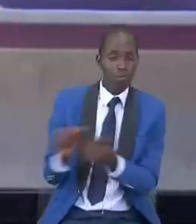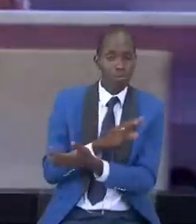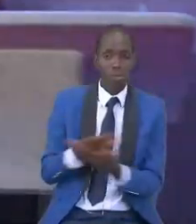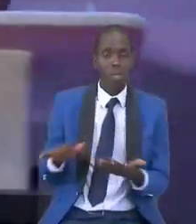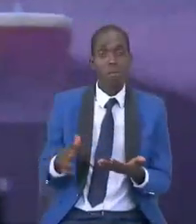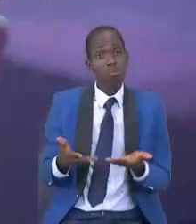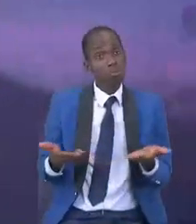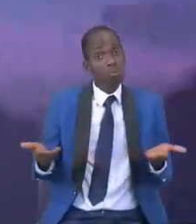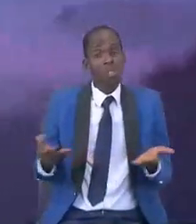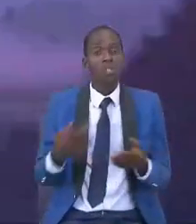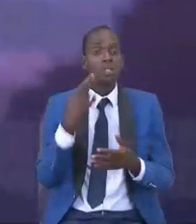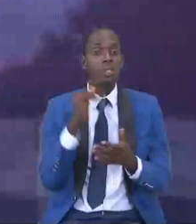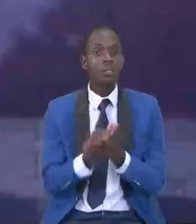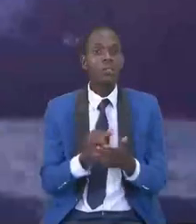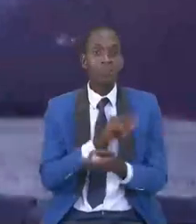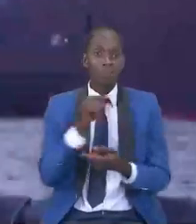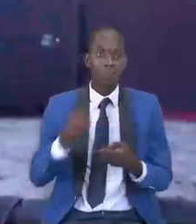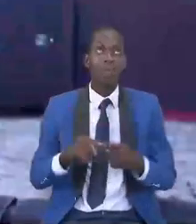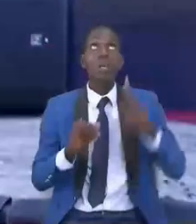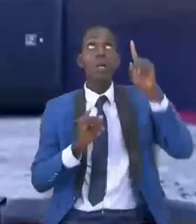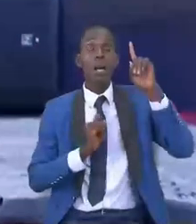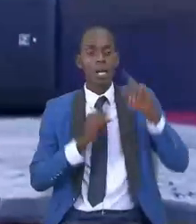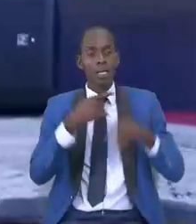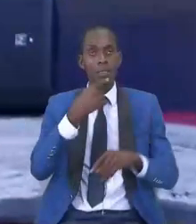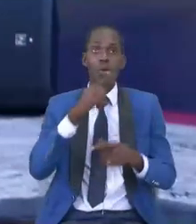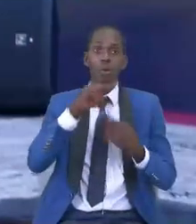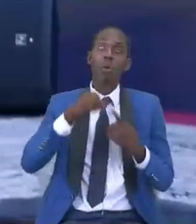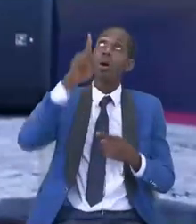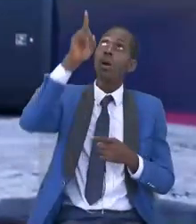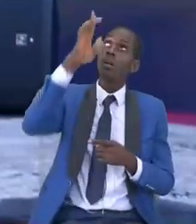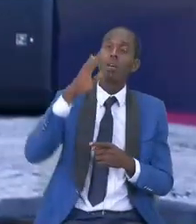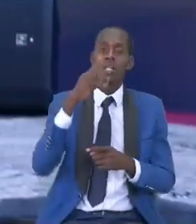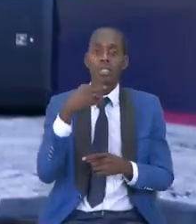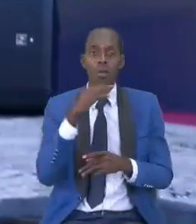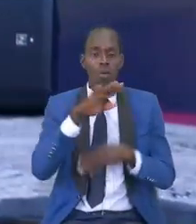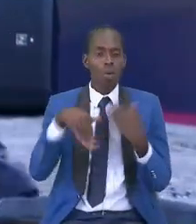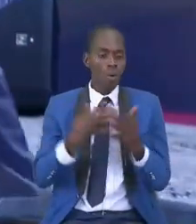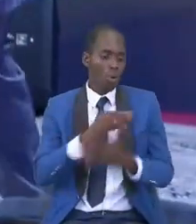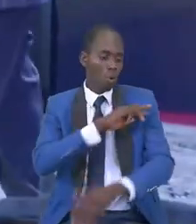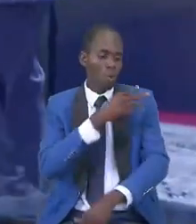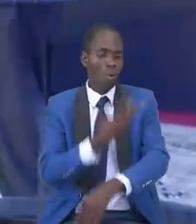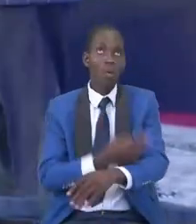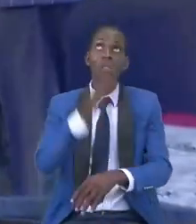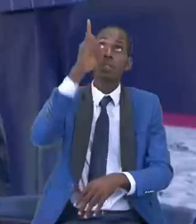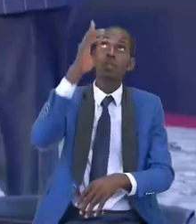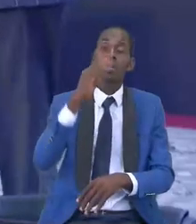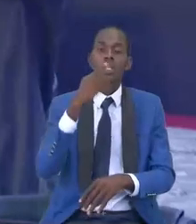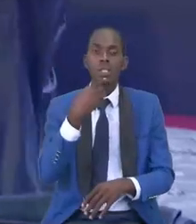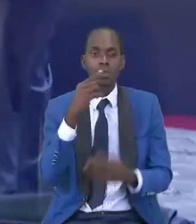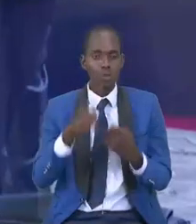de la perdition. Bon, il dit, quand je dirai, quand Dieu dit, quand le Dieu Tout-Puissant